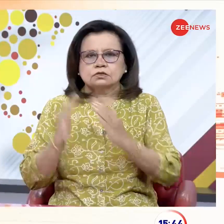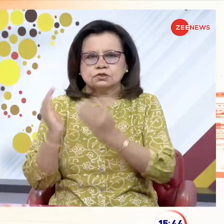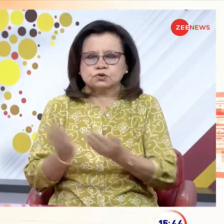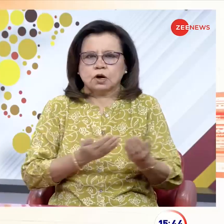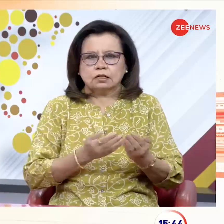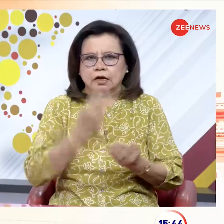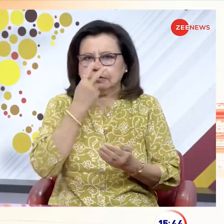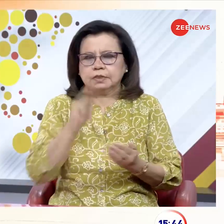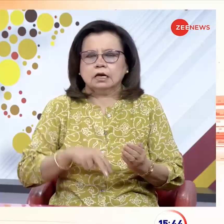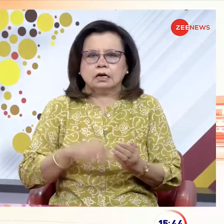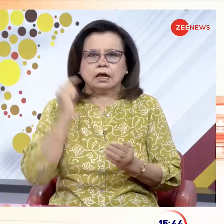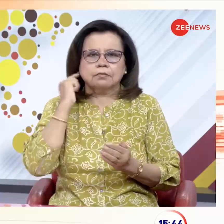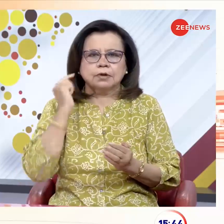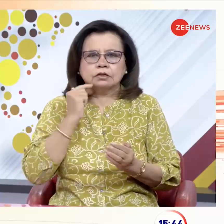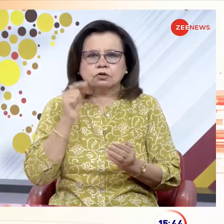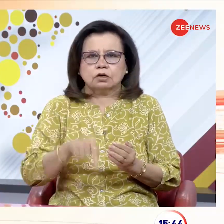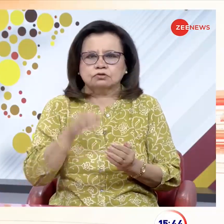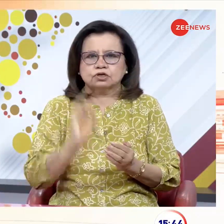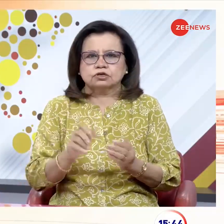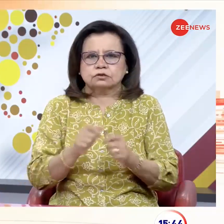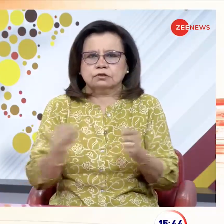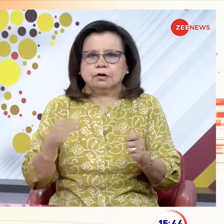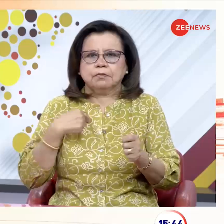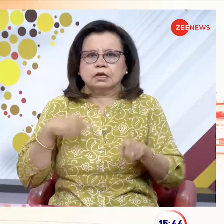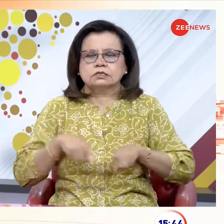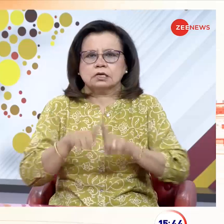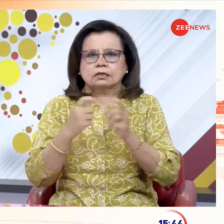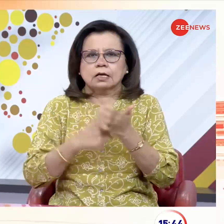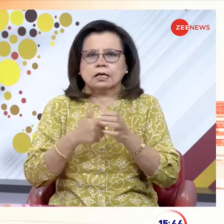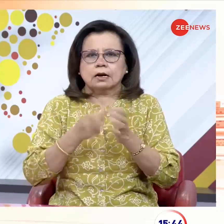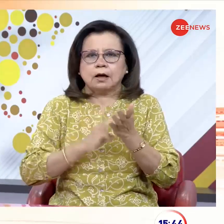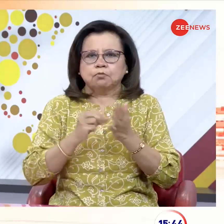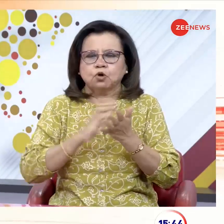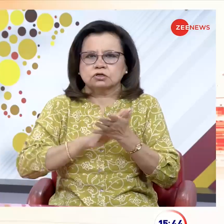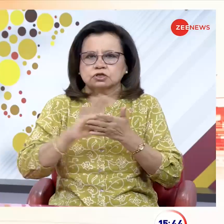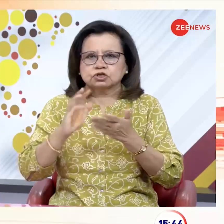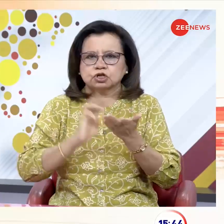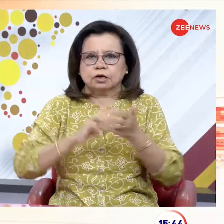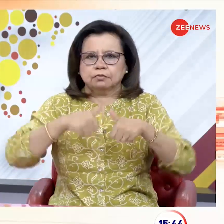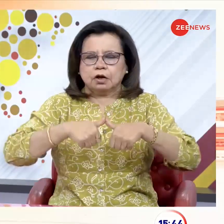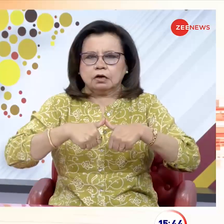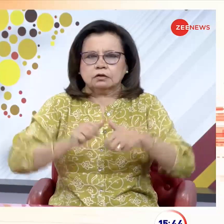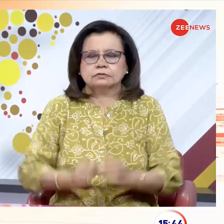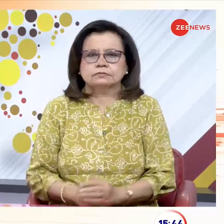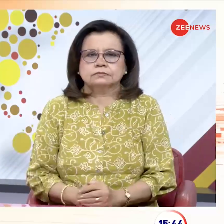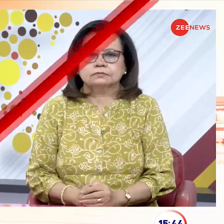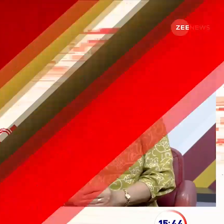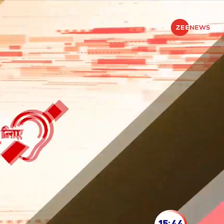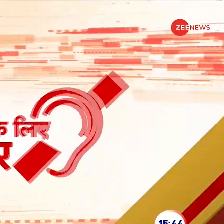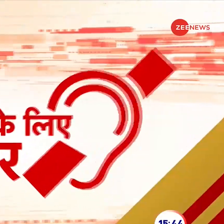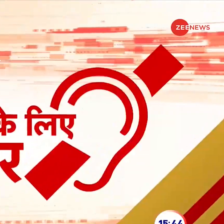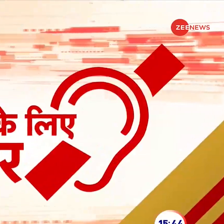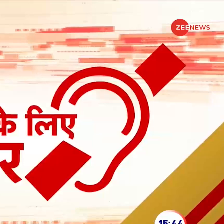स्वागत है आपका। आप देख रहे हैं बधिरों के लिए समाचार। मेरे साथ हैं रजनी कालरा। आइए करते हैं खबरों की शुरुआत।